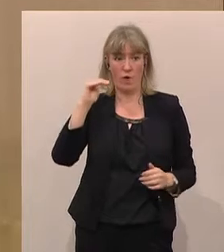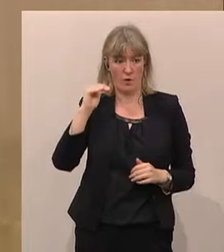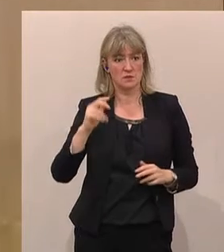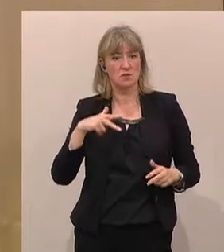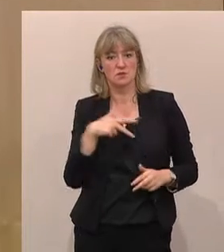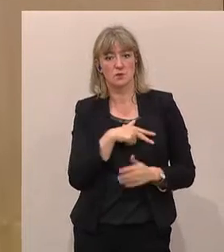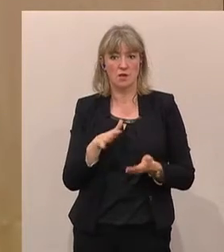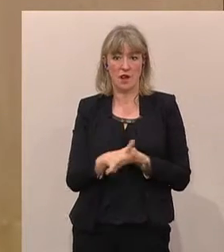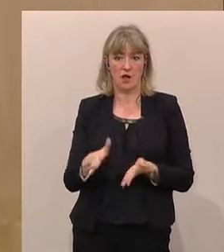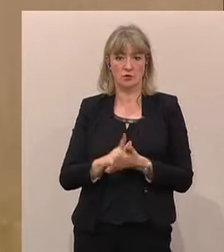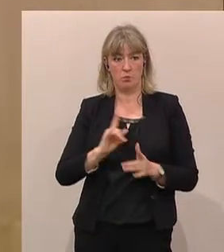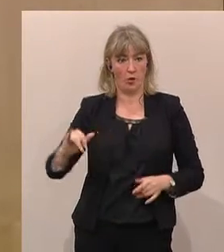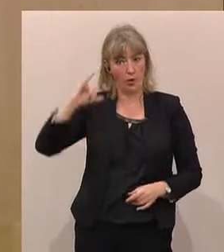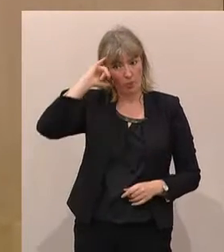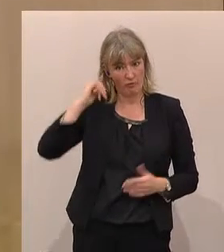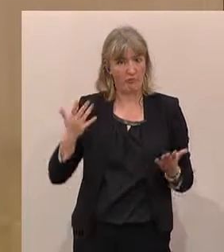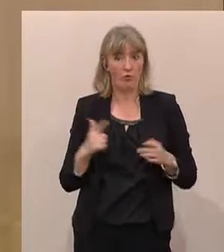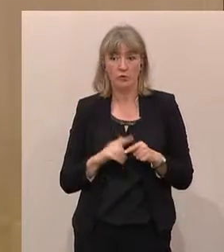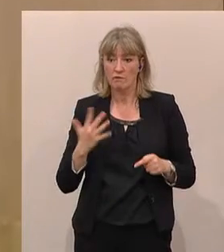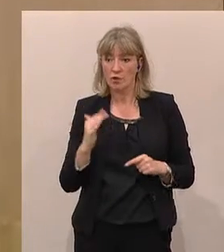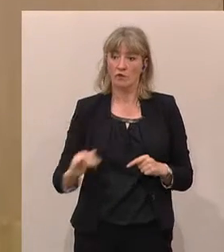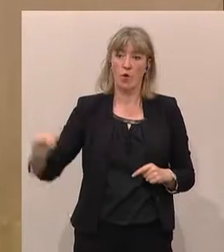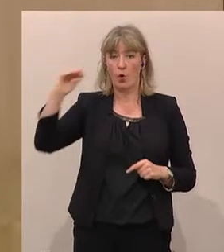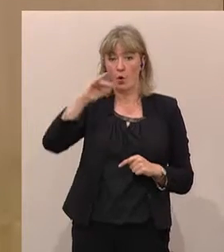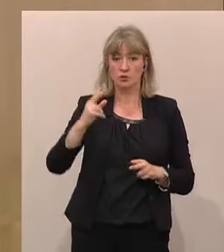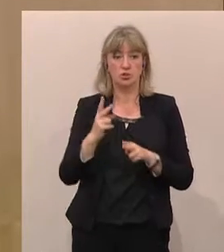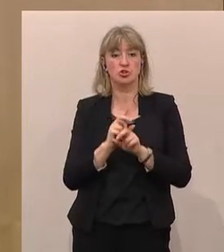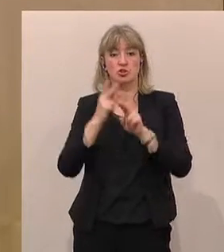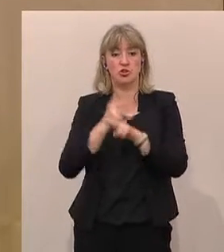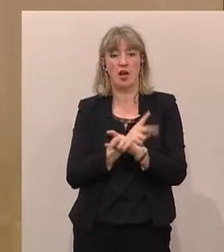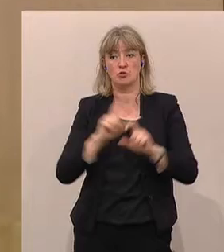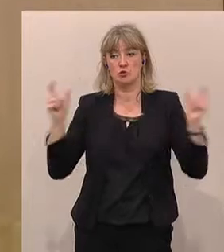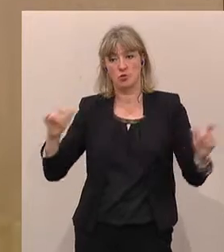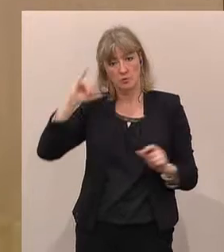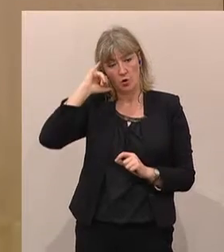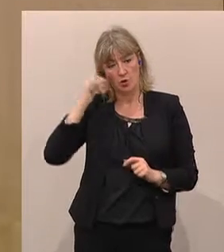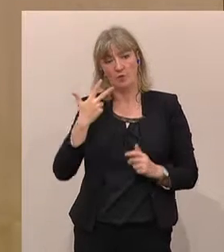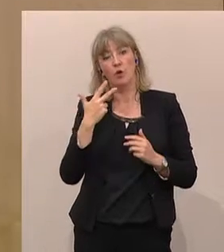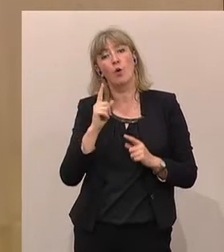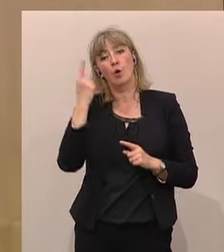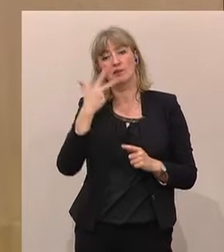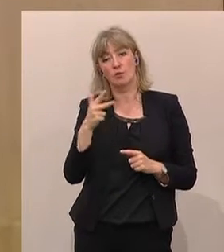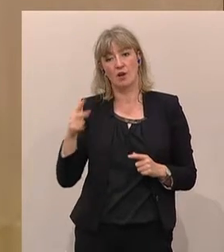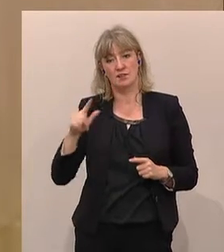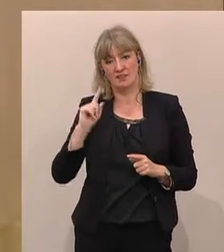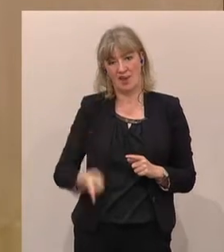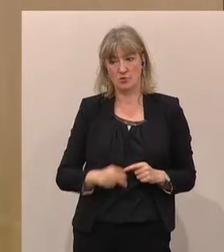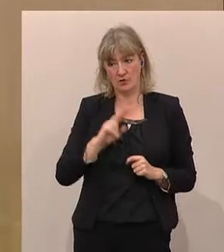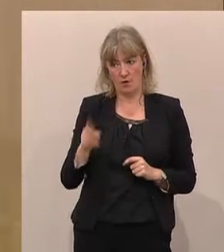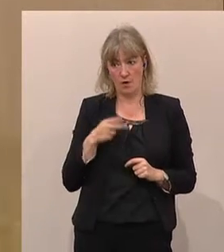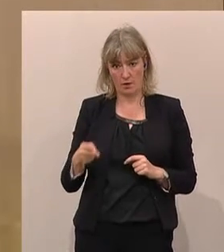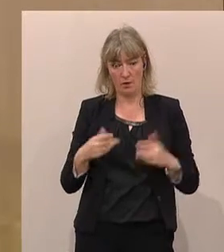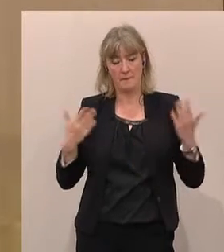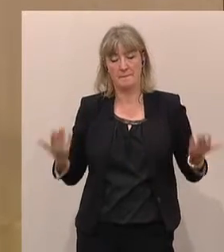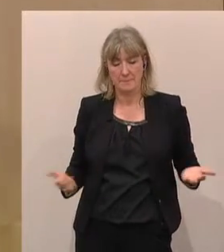mit den dritthöchsten Sozialausgaben pro Kopf und dem fünfthöchsten Staatsschulden pro Kopf in der Höhe von 33.000 Euro.